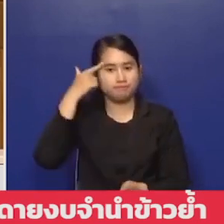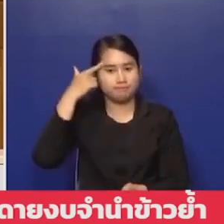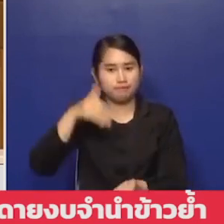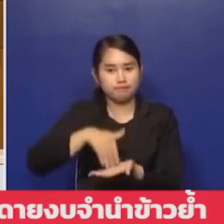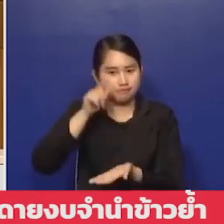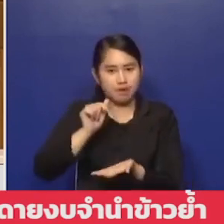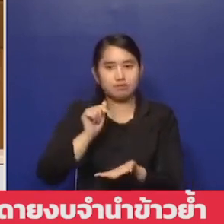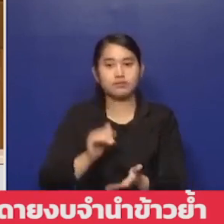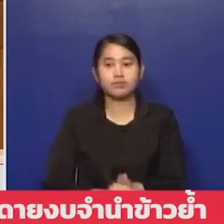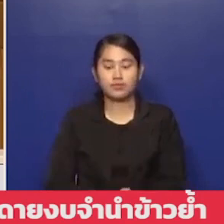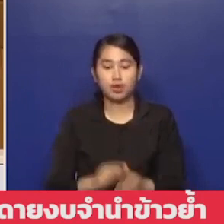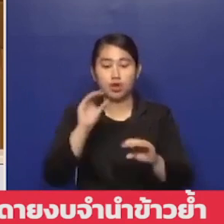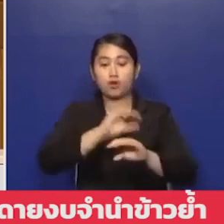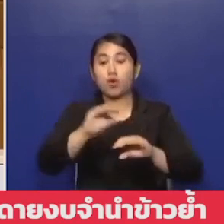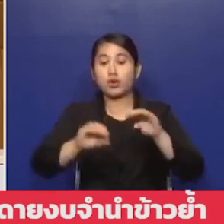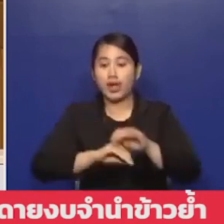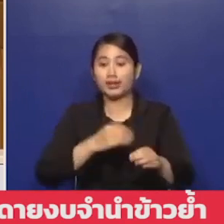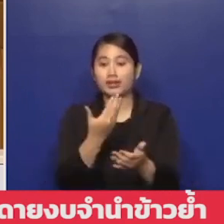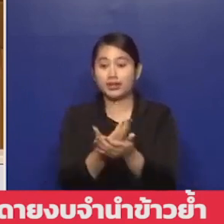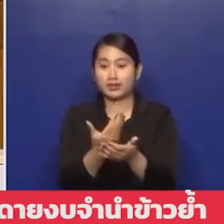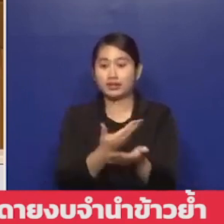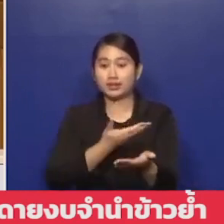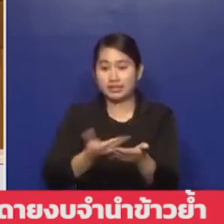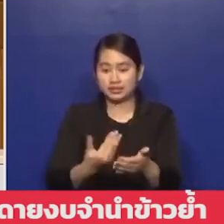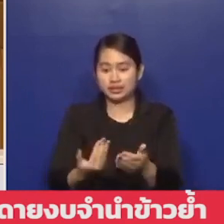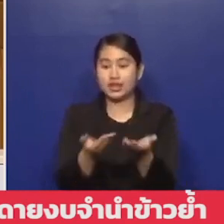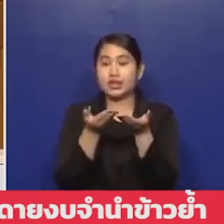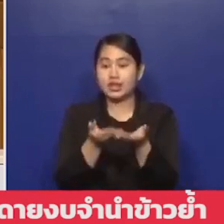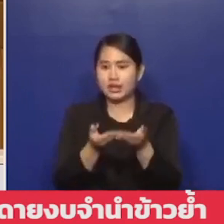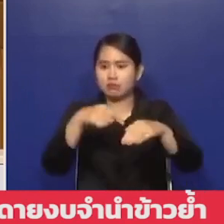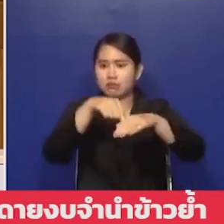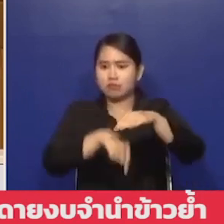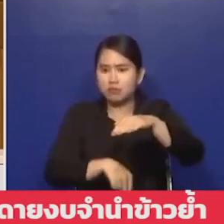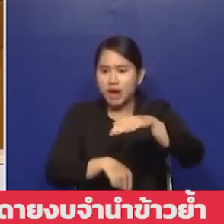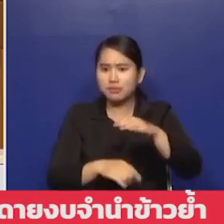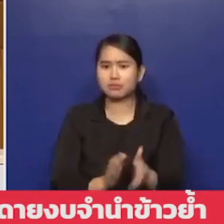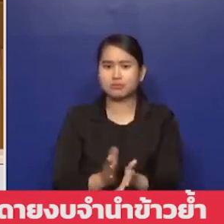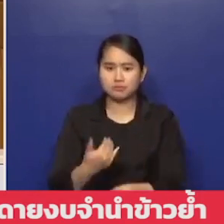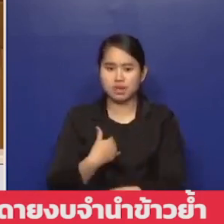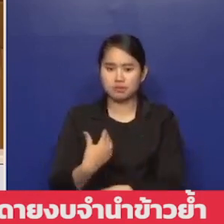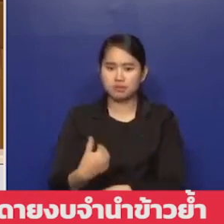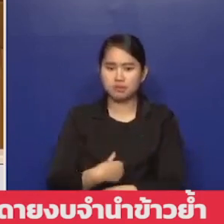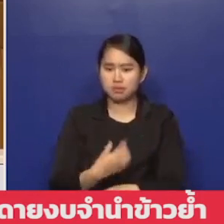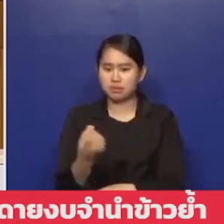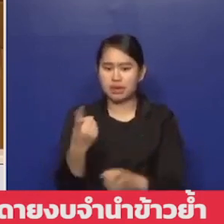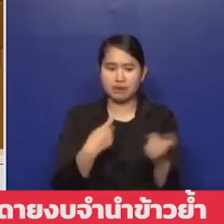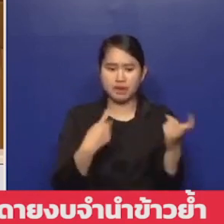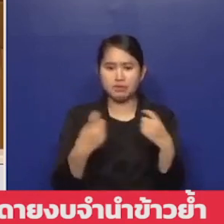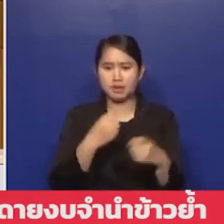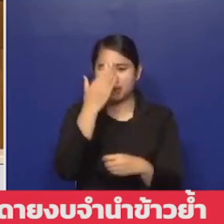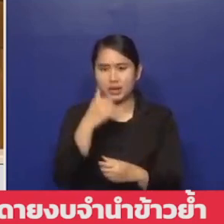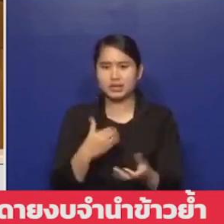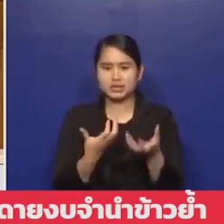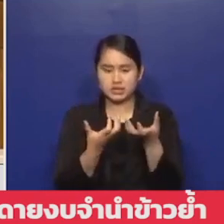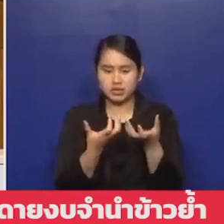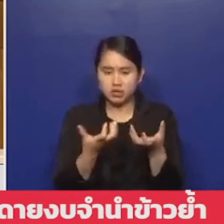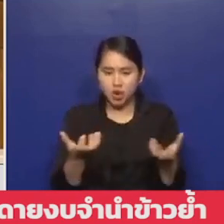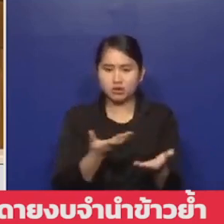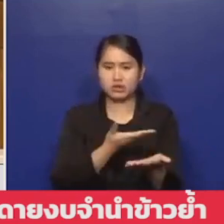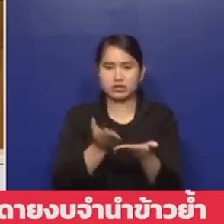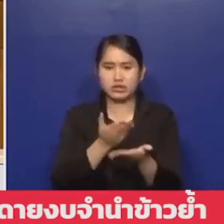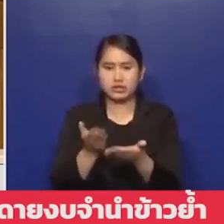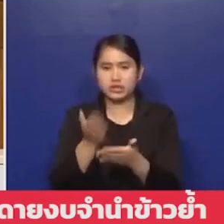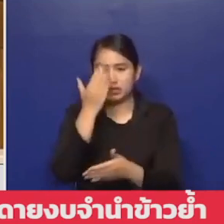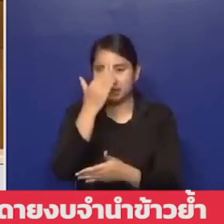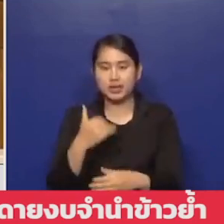บเงินกว่า 500,000 ล้านบาทก็เป็นเงินที่เอามาช่วยประชาชนวันนี้กำลังดำเนินโครงการไทยชนะใครแพ้หรือใครชนะ